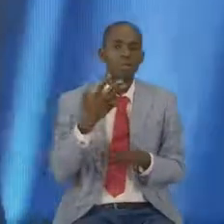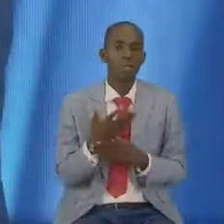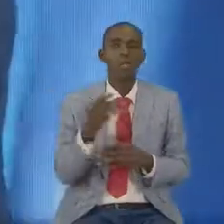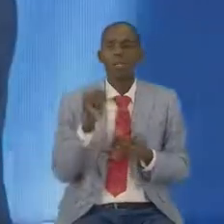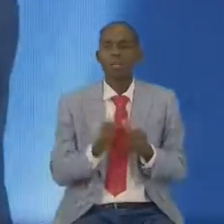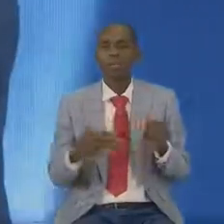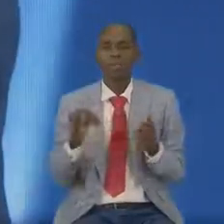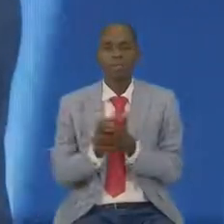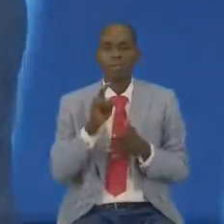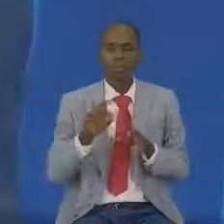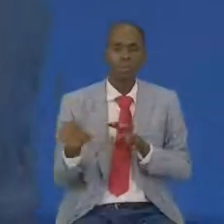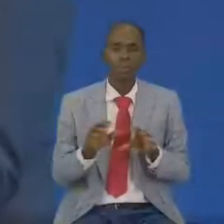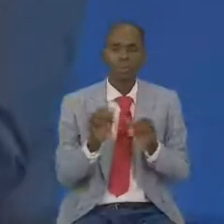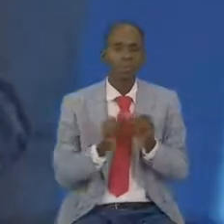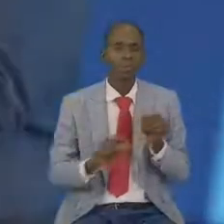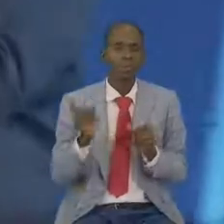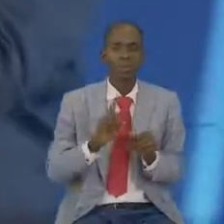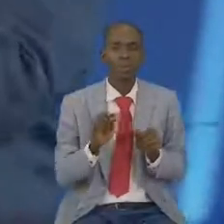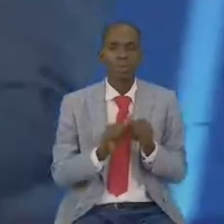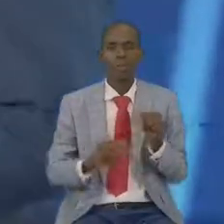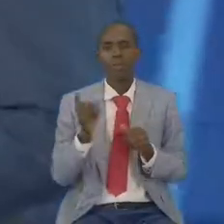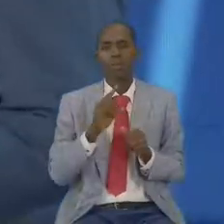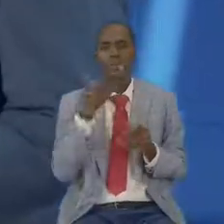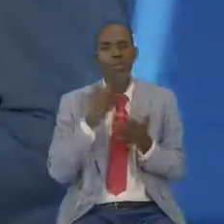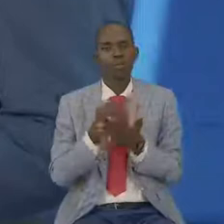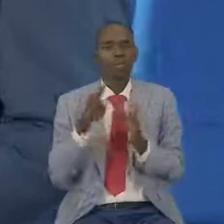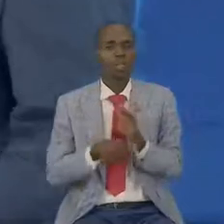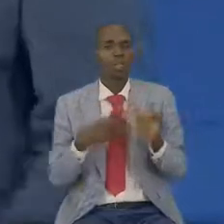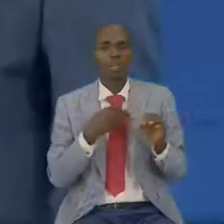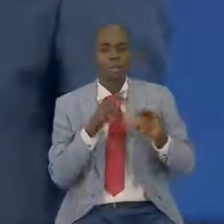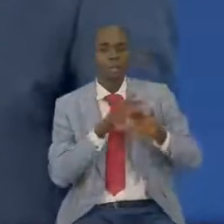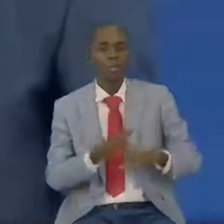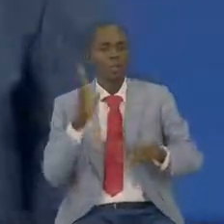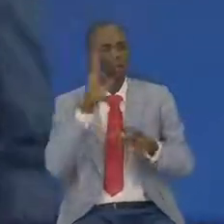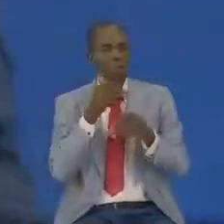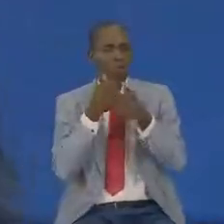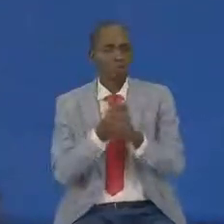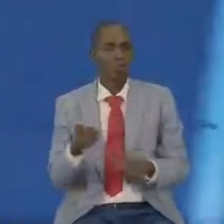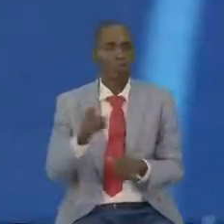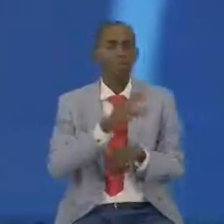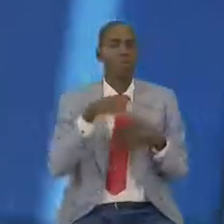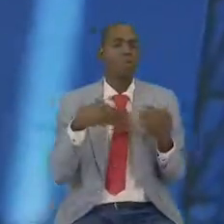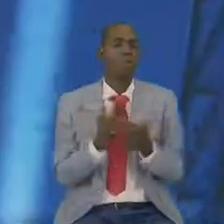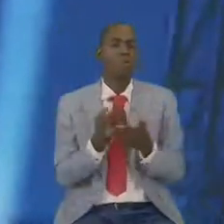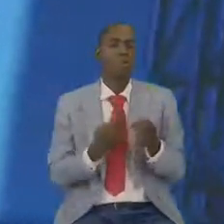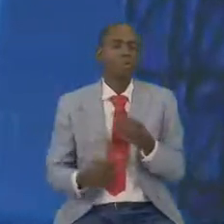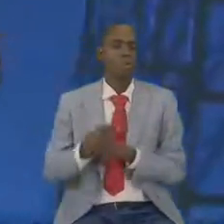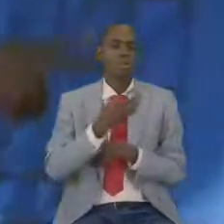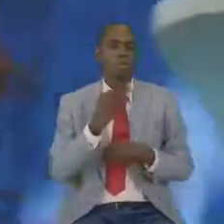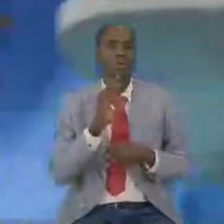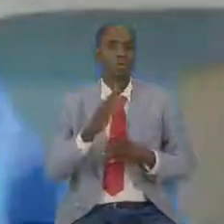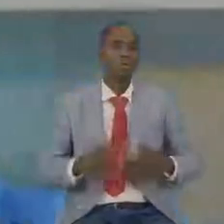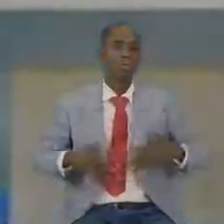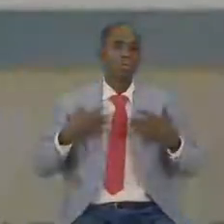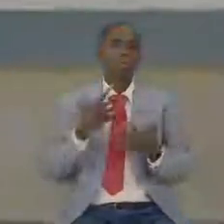que tu feras quelque part, bonté et grâce, vont t'accompagner tous les jours de ta vie. Et